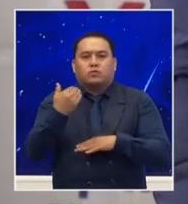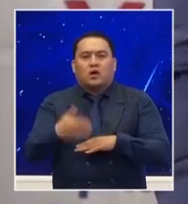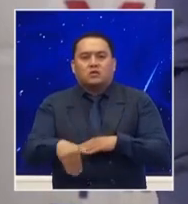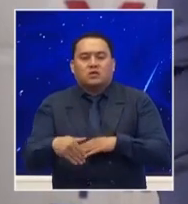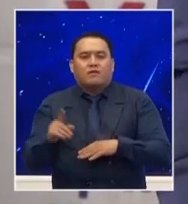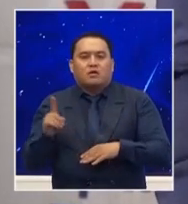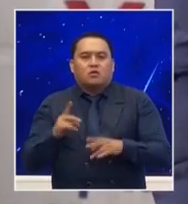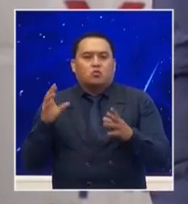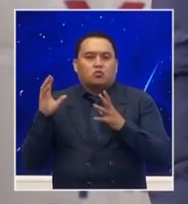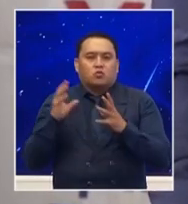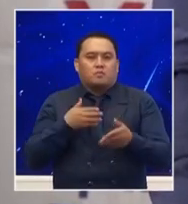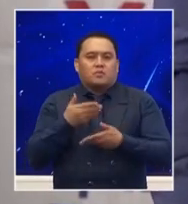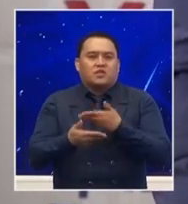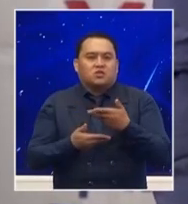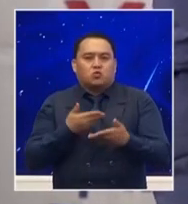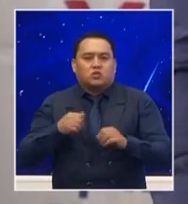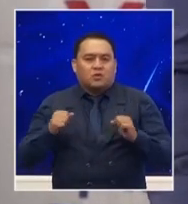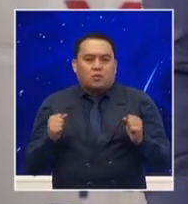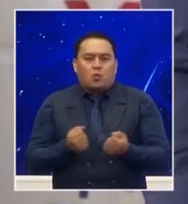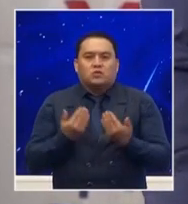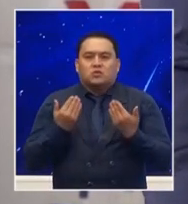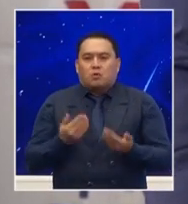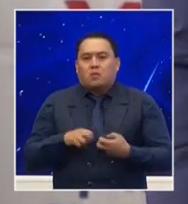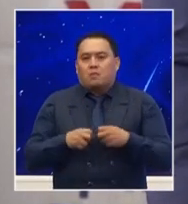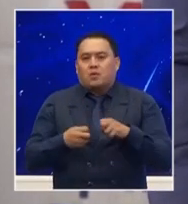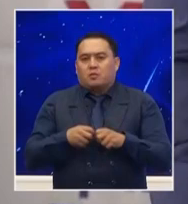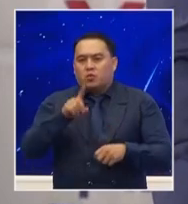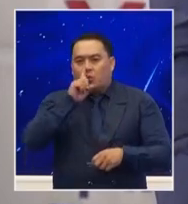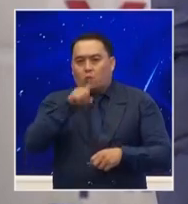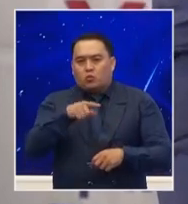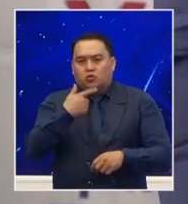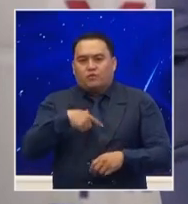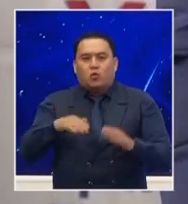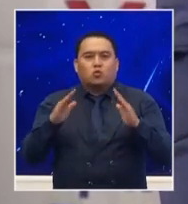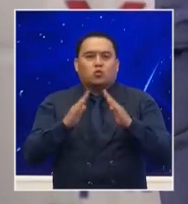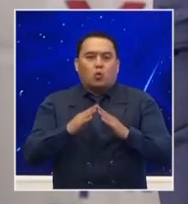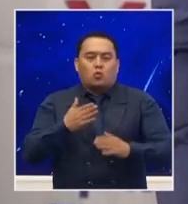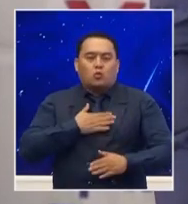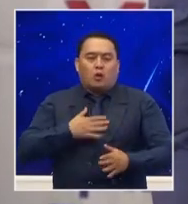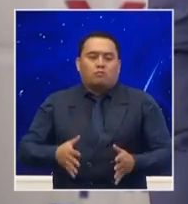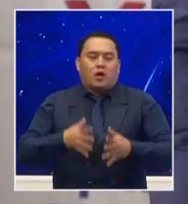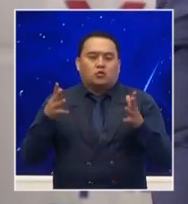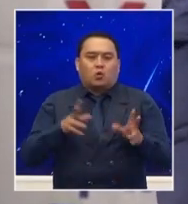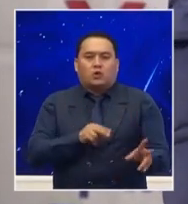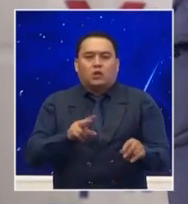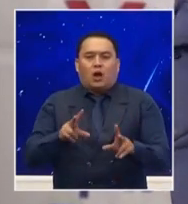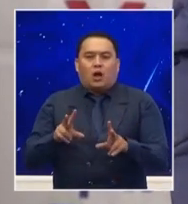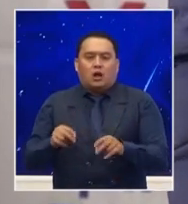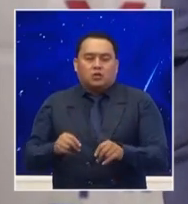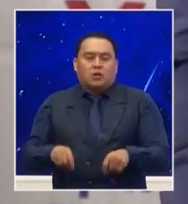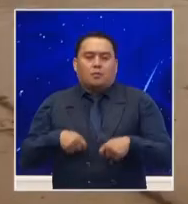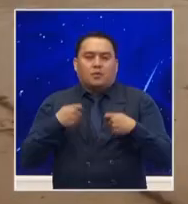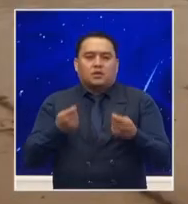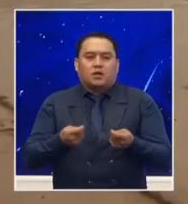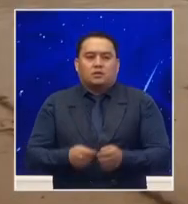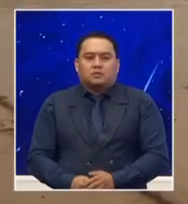автобус, приходилось идти пешком, даже зимой. Теперь таких проблем не будет. Собственный дом для нас – большое счастье, которое не передать